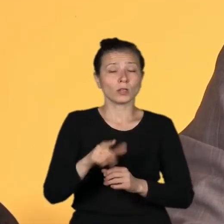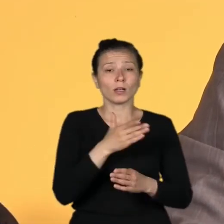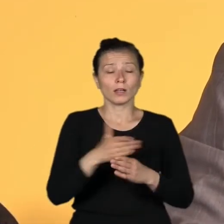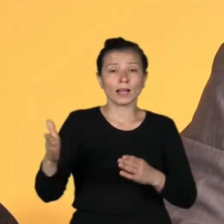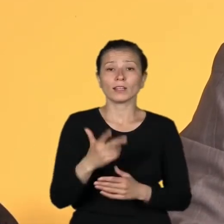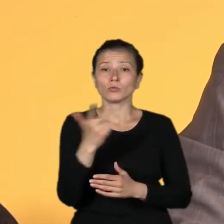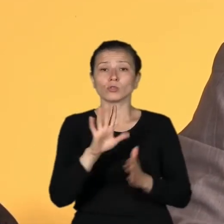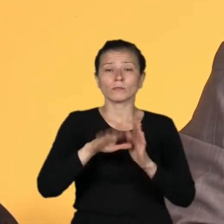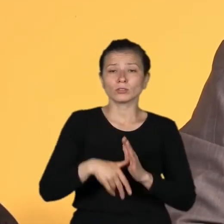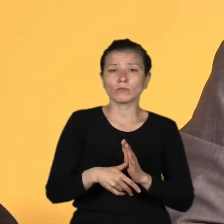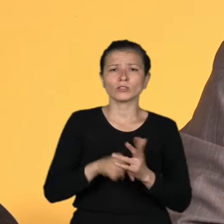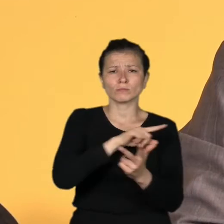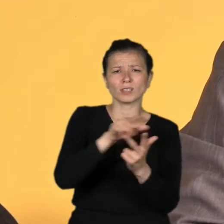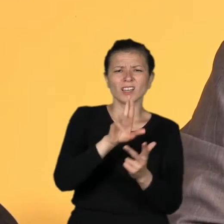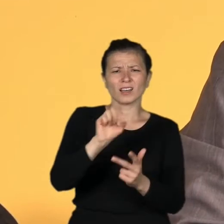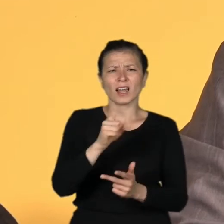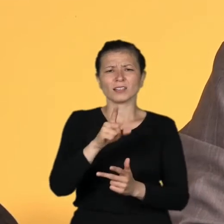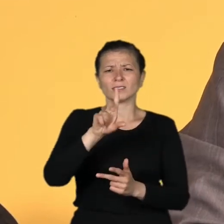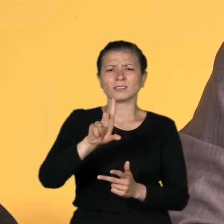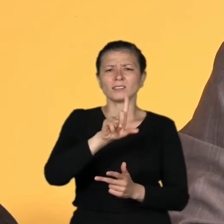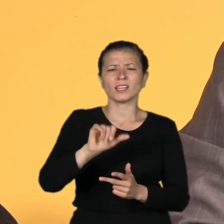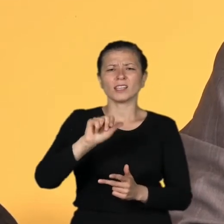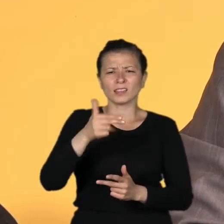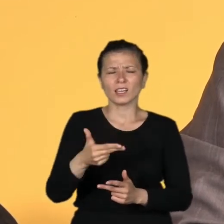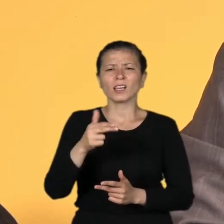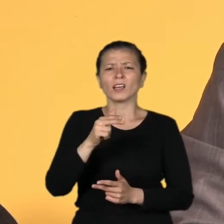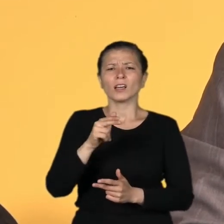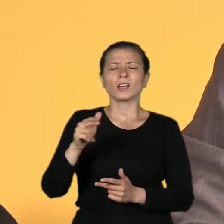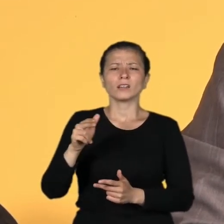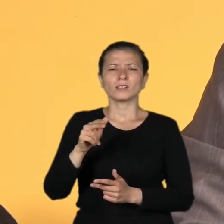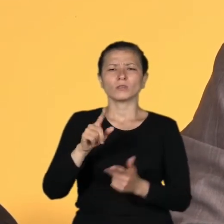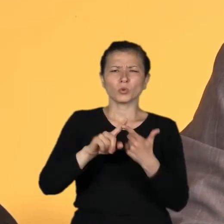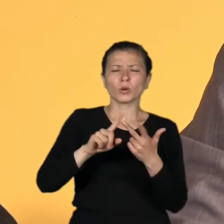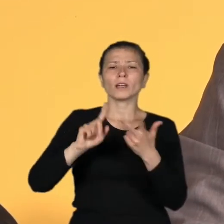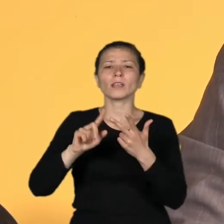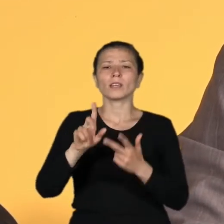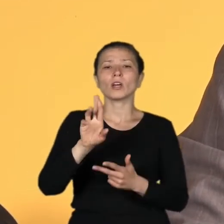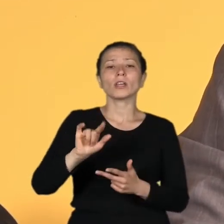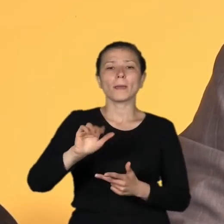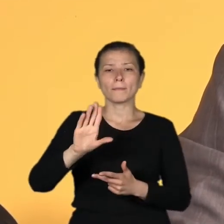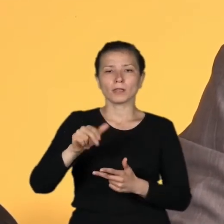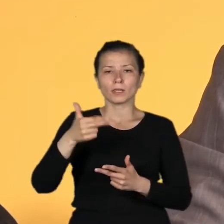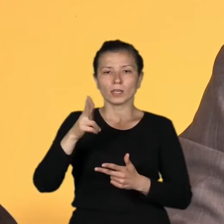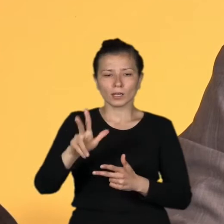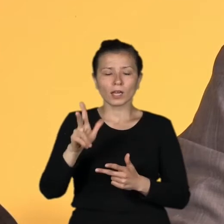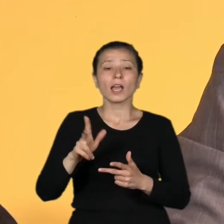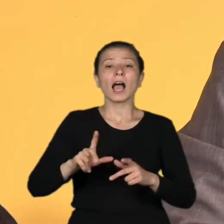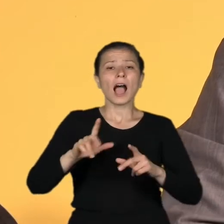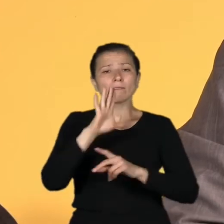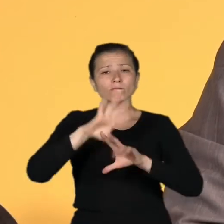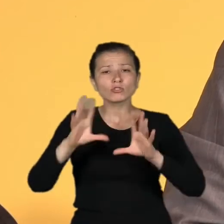To jest Radzyń, Redutowy i Rybnik oczywiście, a sami mieszkańcy zamieszkują właściwie cały subregion